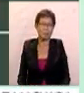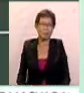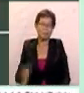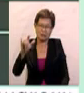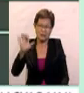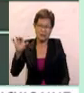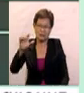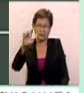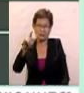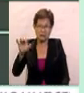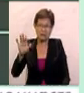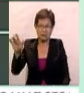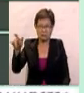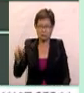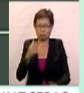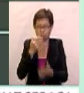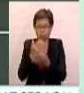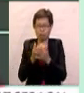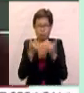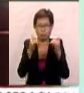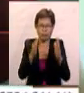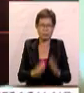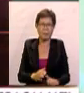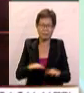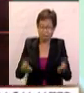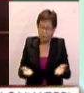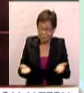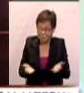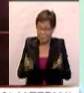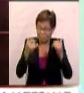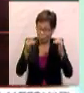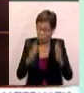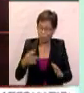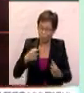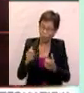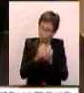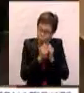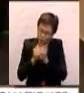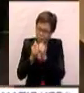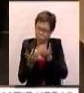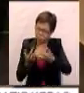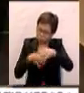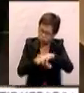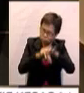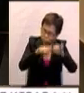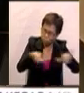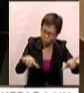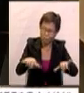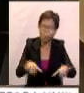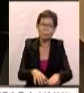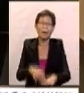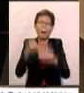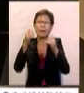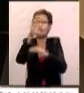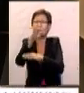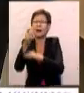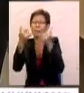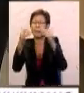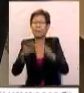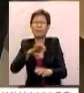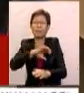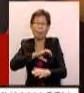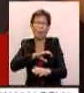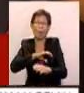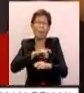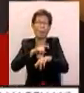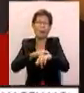player, and we have a good local boys with discipline, so we can do it together. We can do it. Bagi bekas pemain The Cops yang pernah bersama pasukan